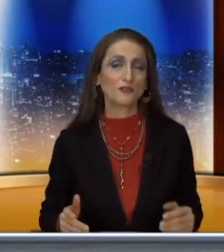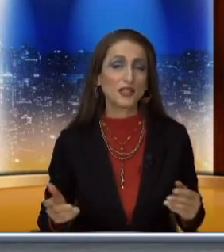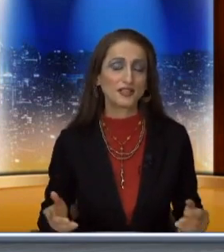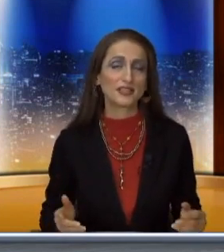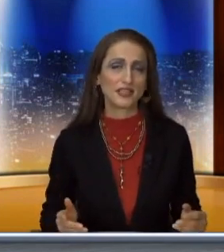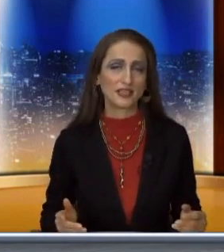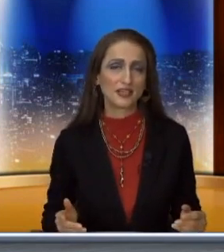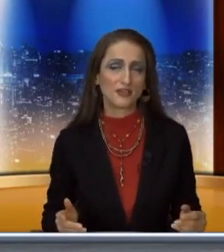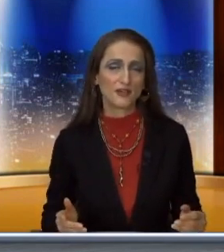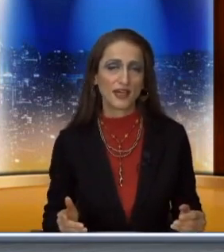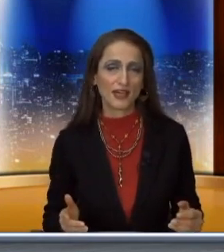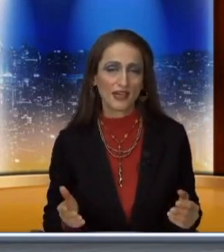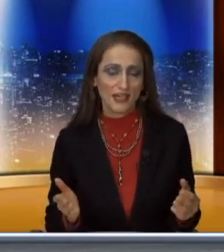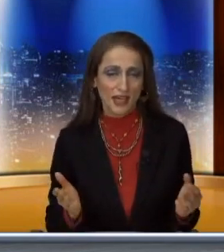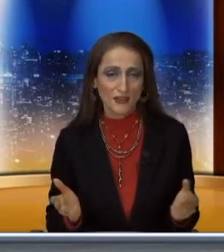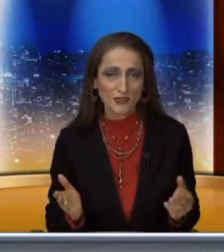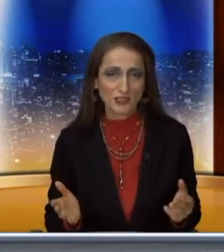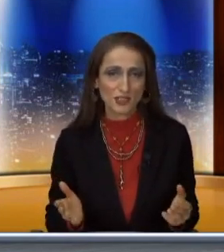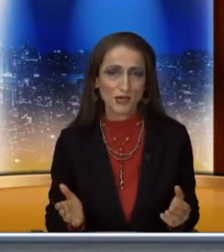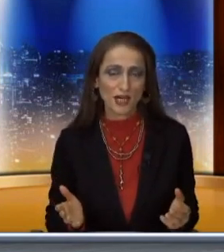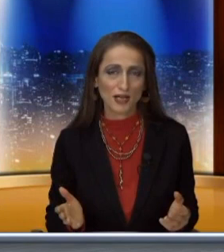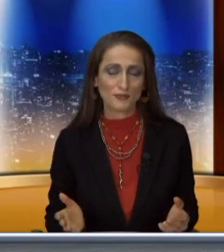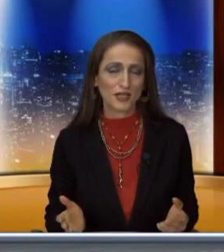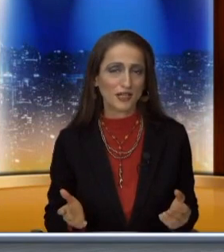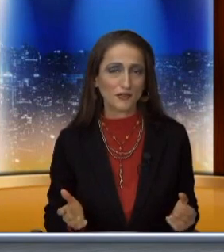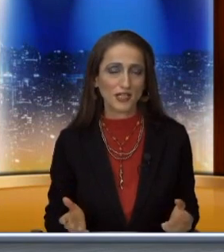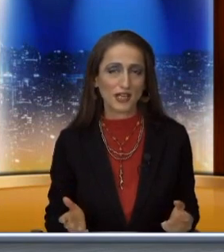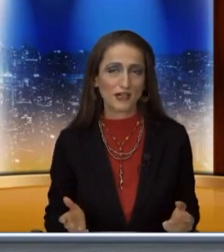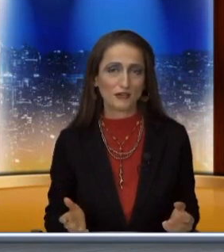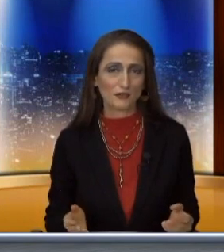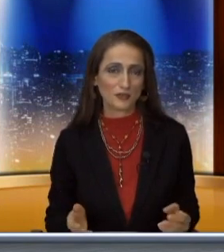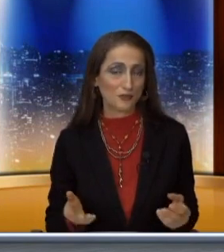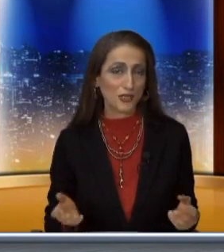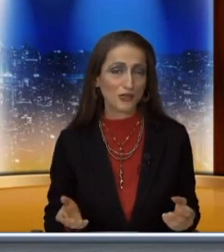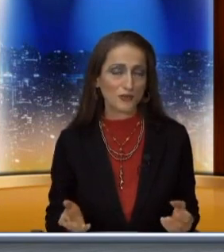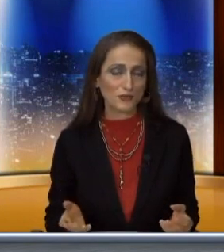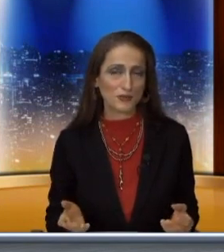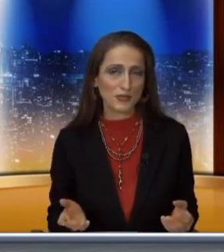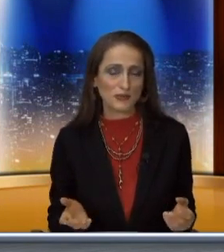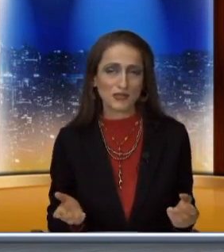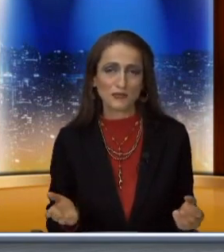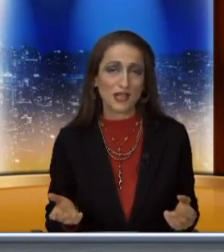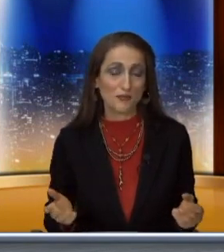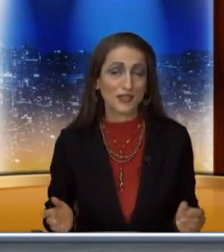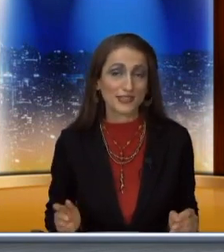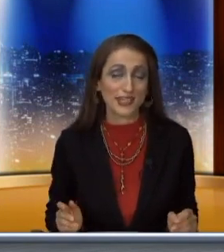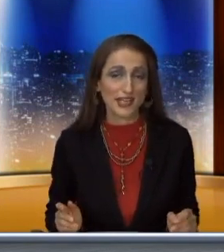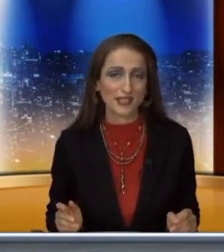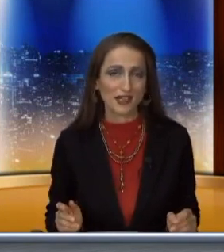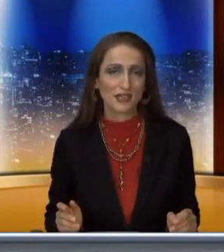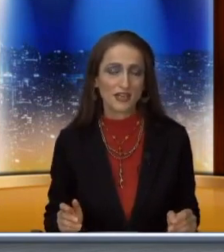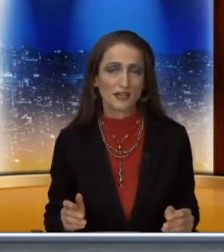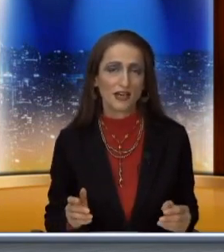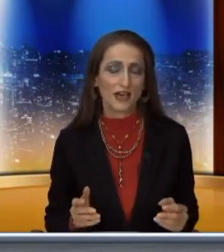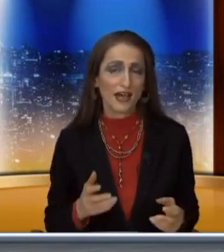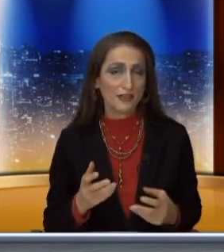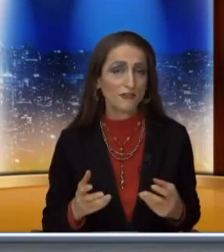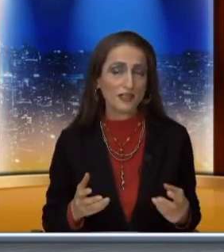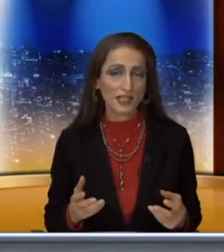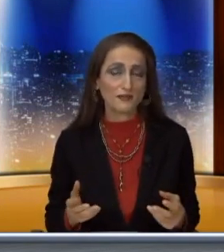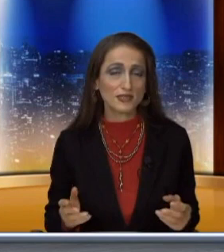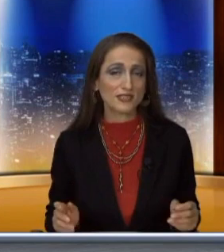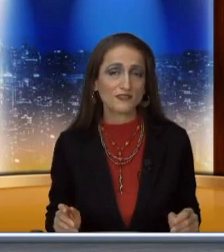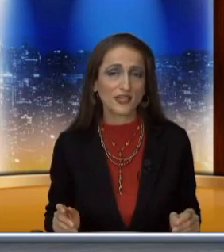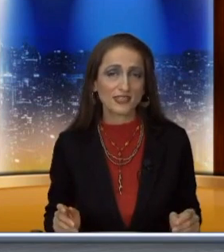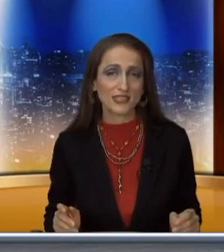يقول ولدي، فهذون الشباب اللي ويا ومربيهم يمكن من أعمار صغيرة